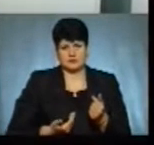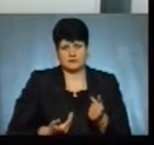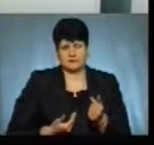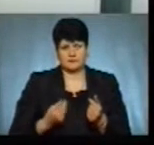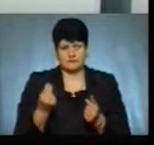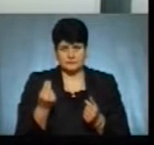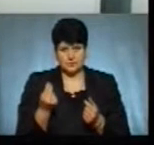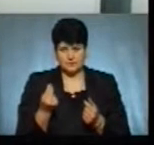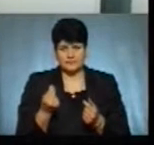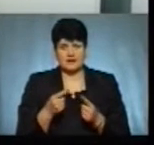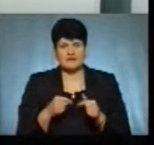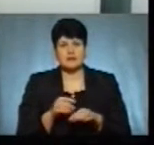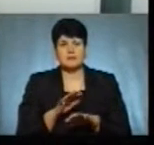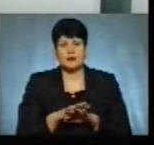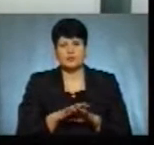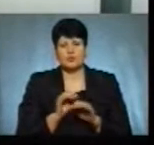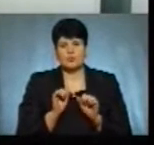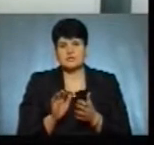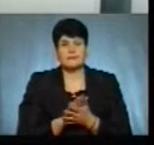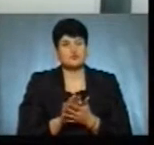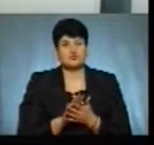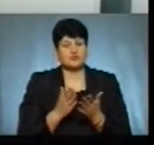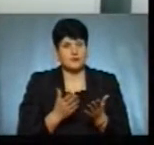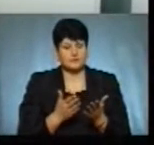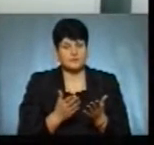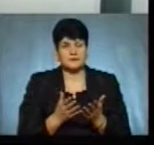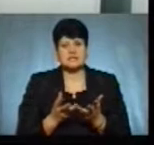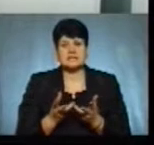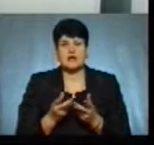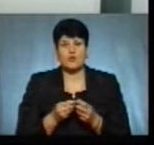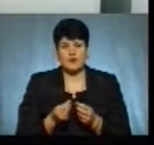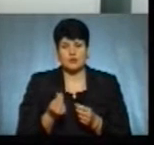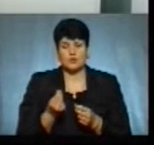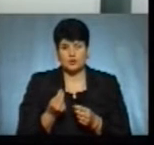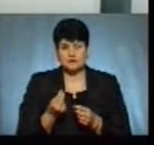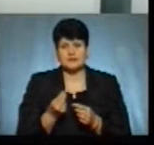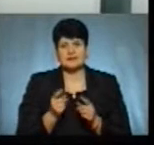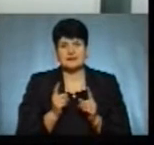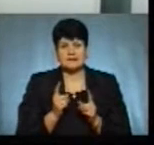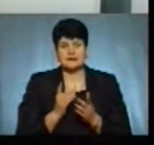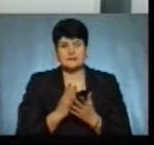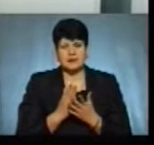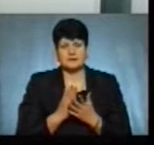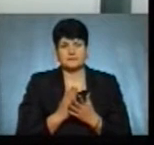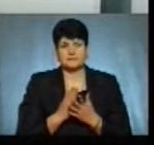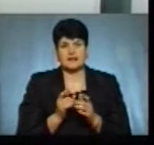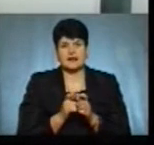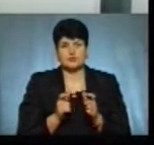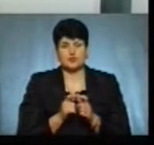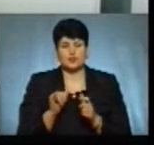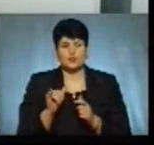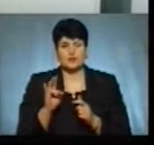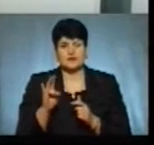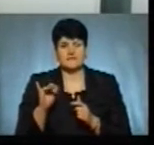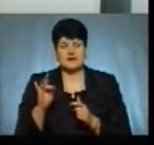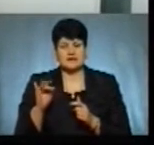через відділення банку ви можете безкоштовно. Якщо ж ви зарахували цю валюту, або якщо ви тільки маєте карточку універсальна в